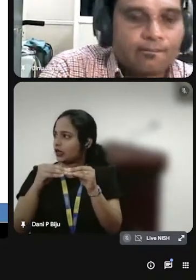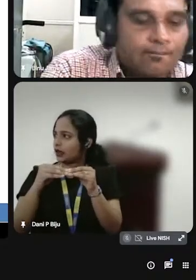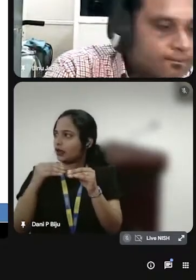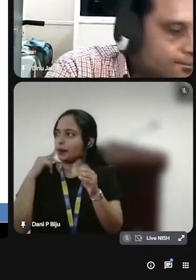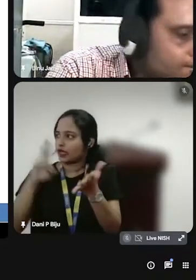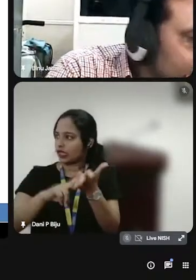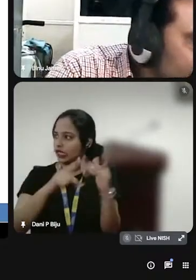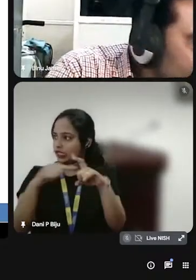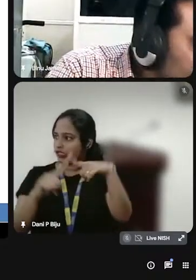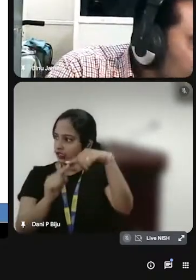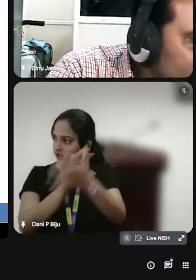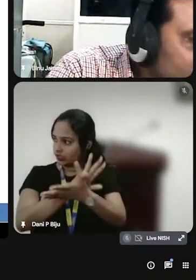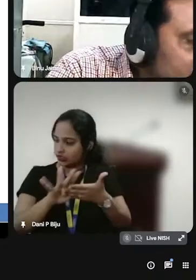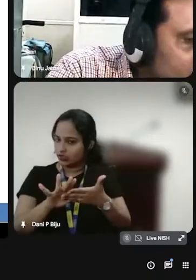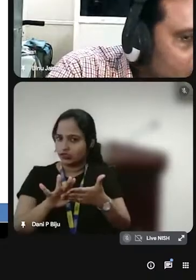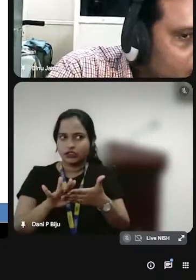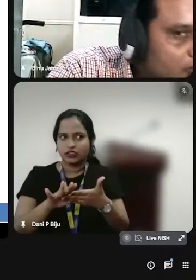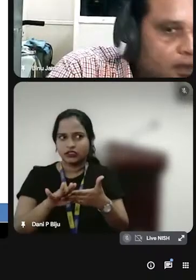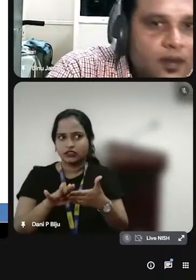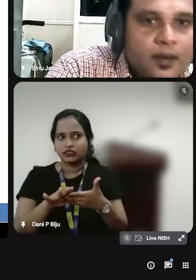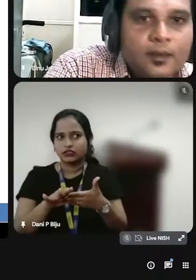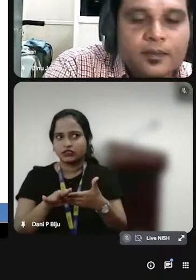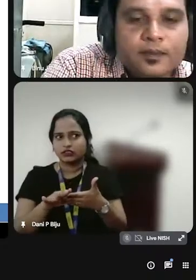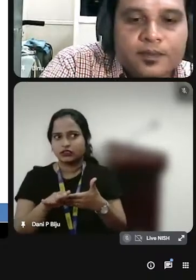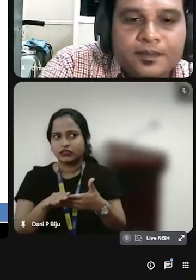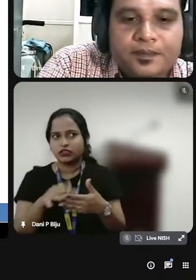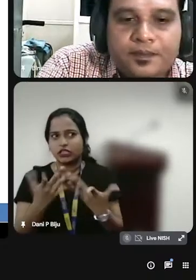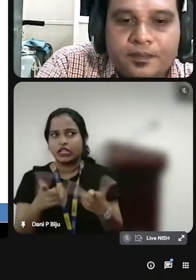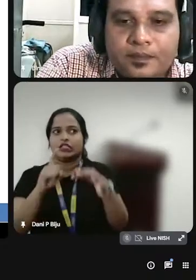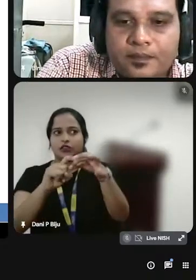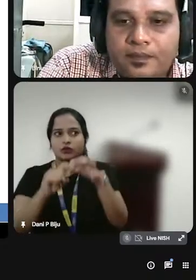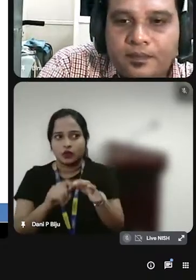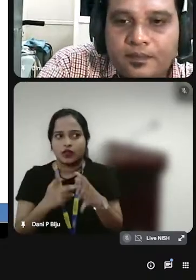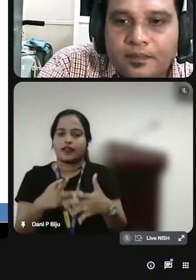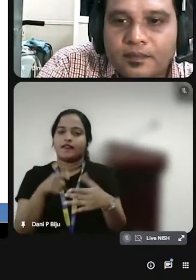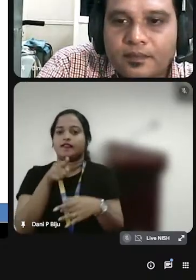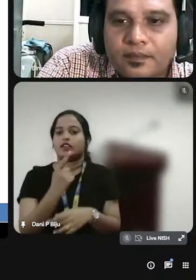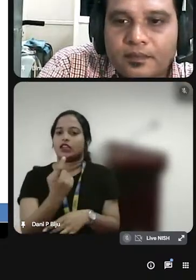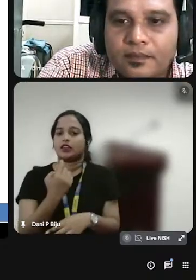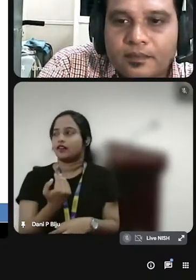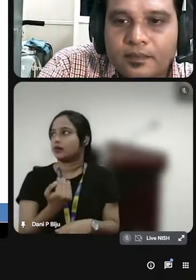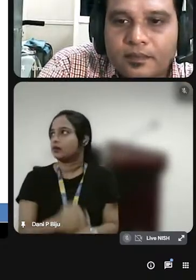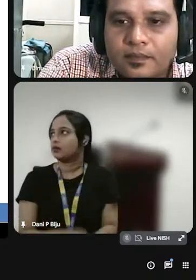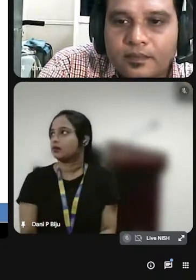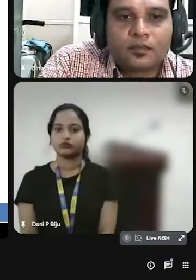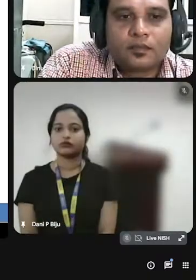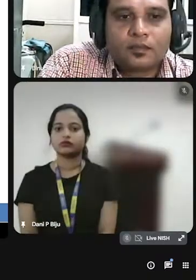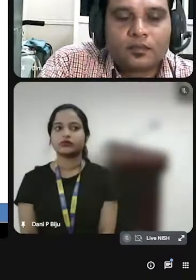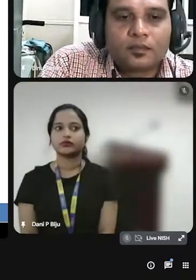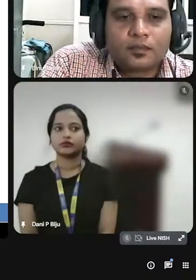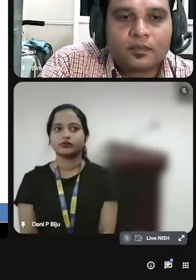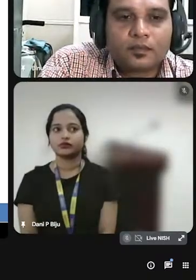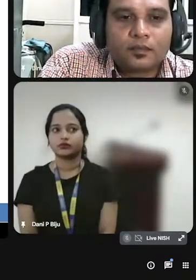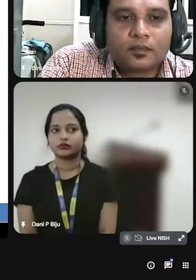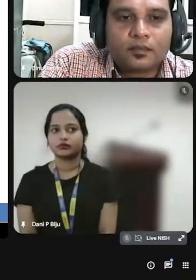ആണ്. അതുമായി ബന്ധപ്പെട്ട ചോദ്യങ്ങളോ മറ്റുണ്ടെന്നുണ്ടെങ്കിൽ ചോദിക്കാവുന്നതാണ്.